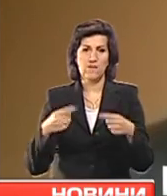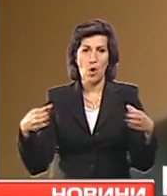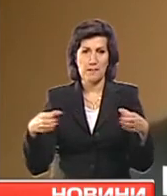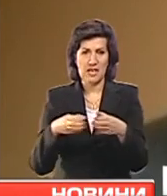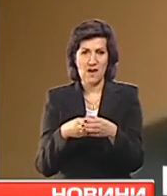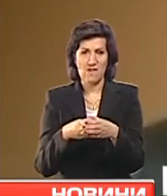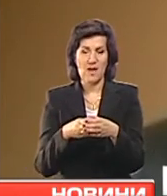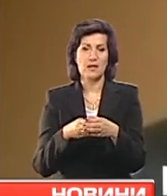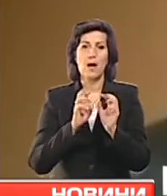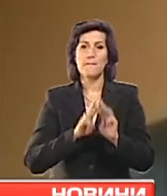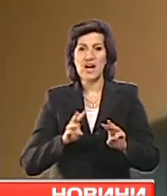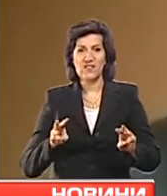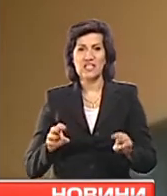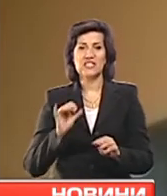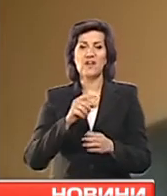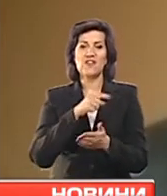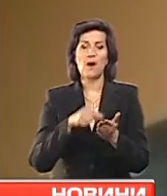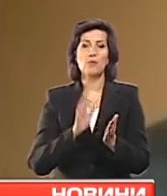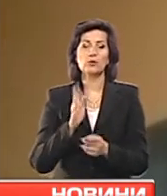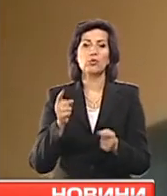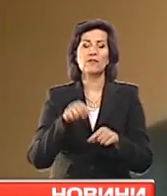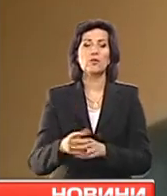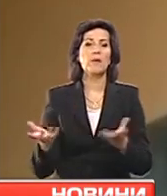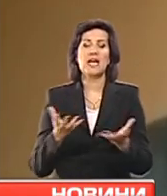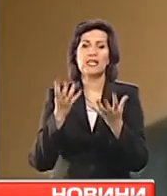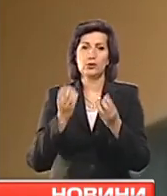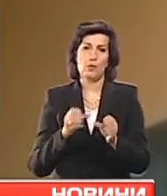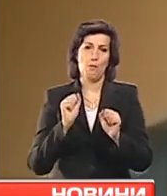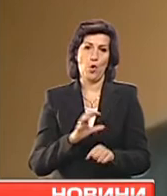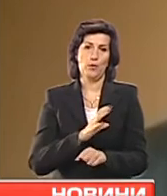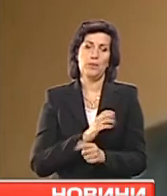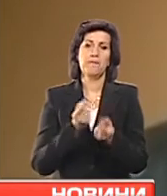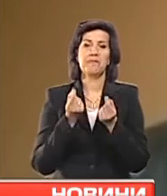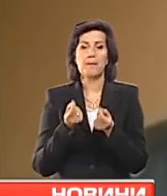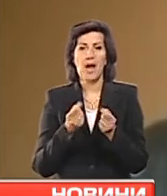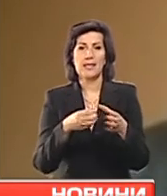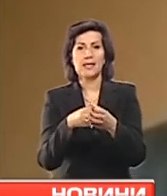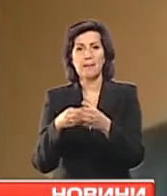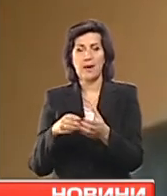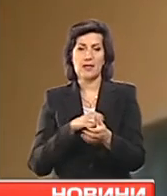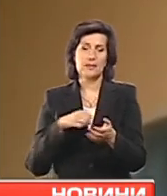формировать правительство. И вопрос будет в том, какие еще, может быть, маленькие партии,